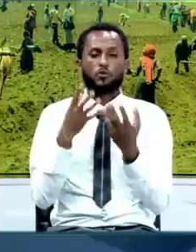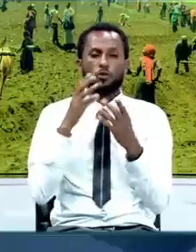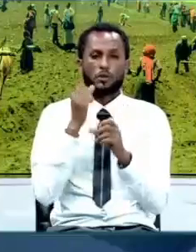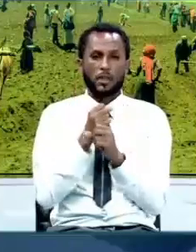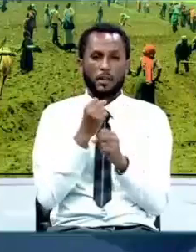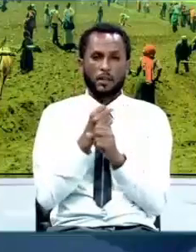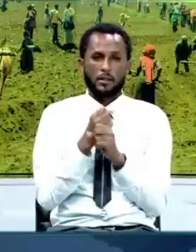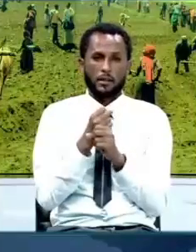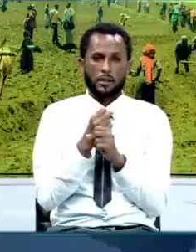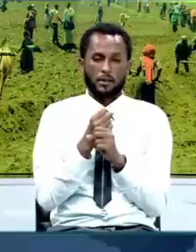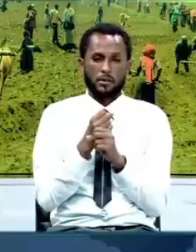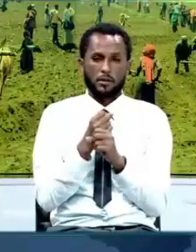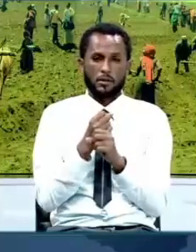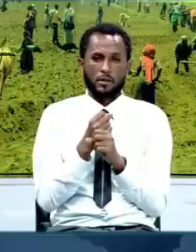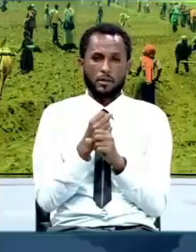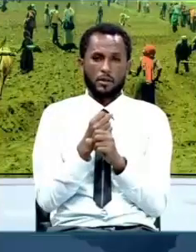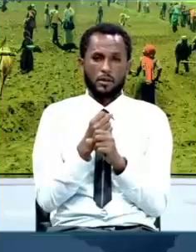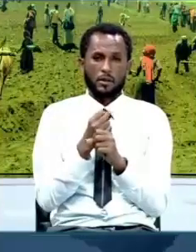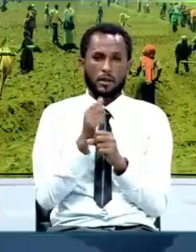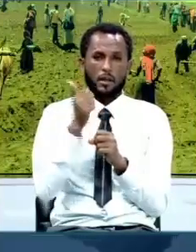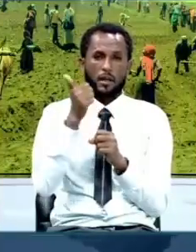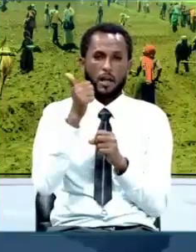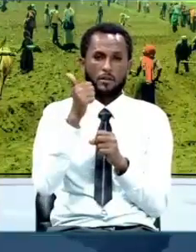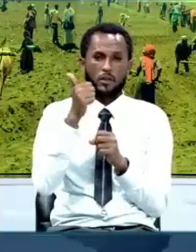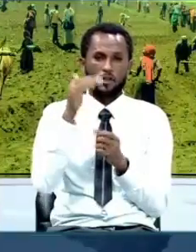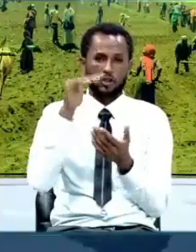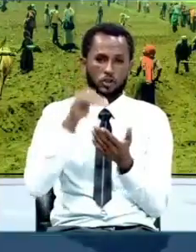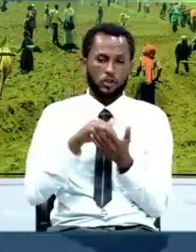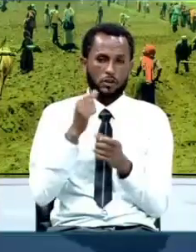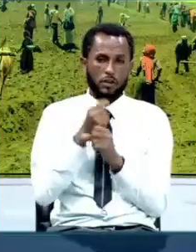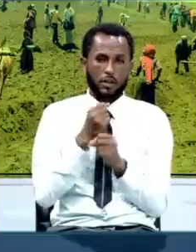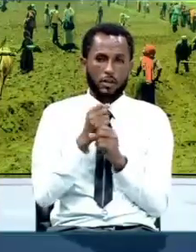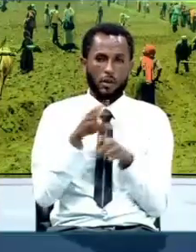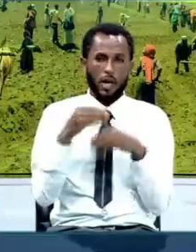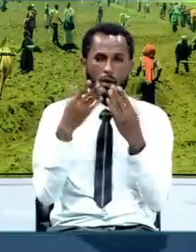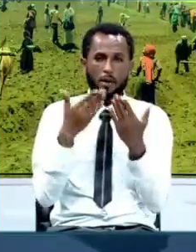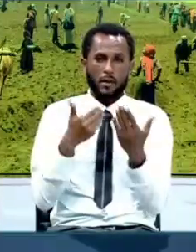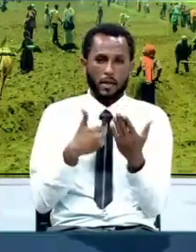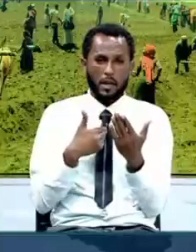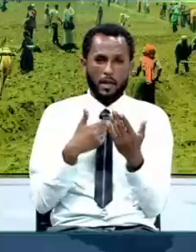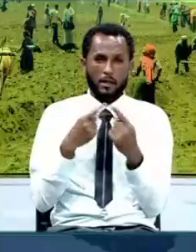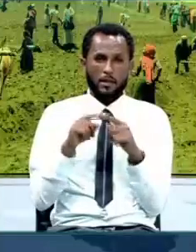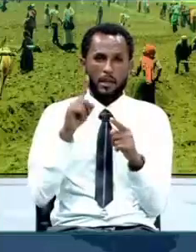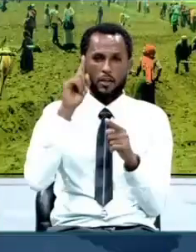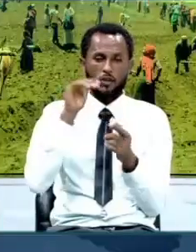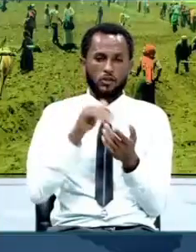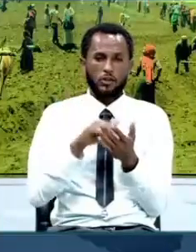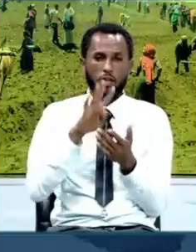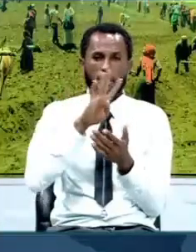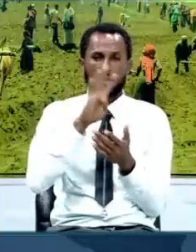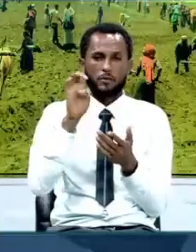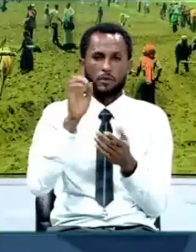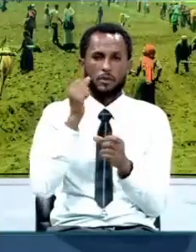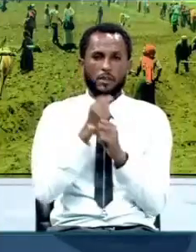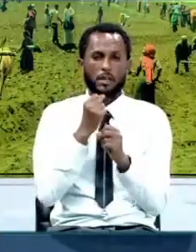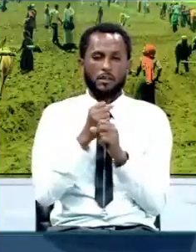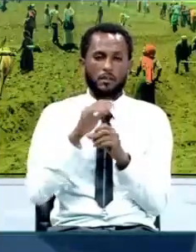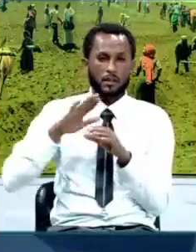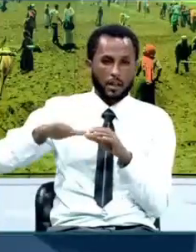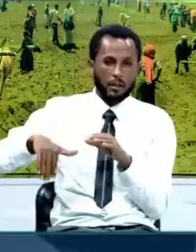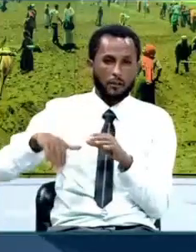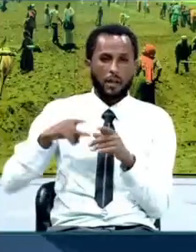ልዕሊ 10,000 ሰራሕተኛ እኒኦ ተዋሂባ እኒኣ ግን ን 1400 ሰራሕተኛ ትዝቀረየ